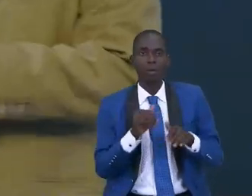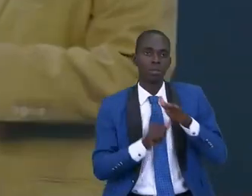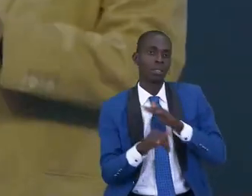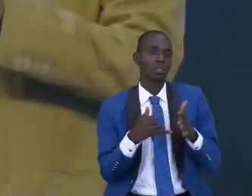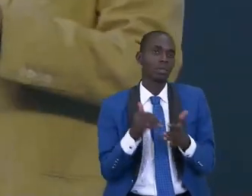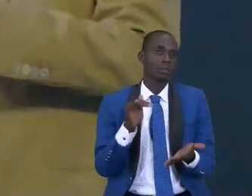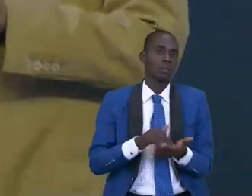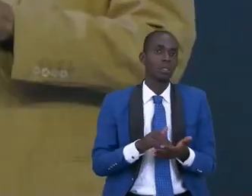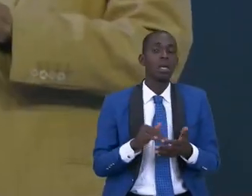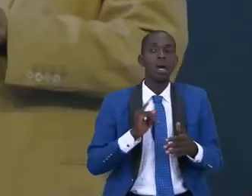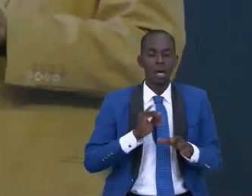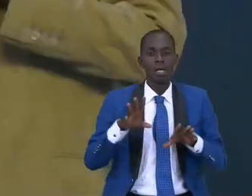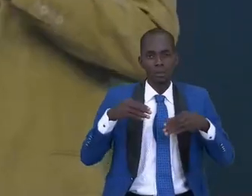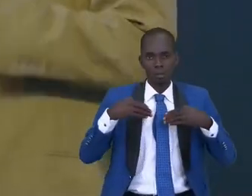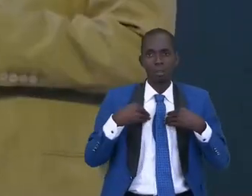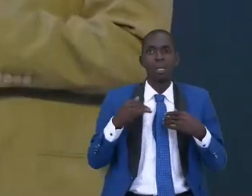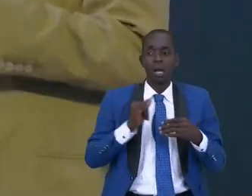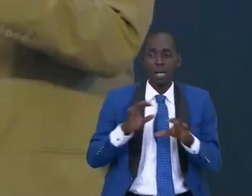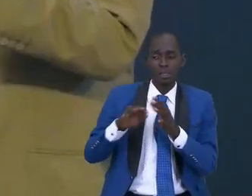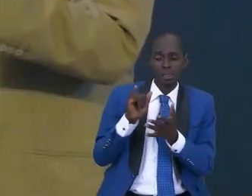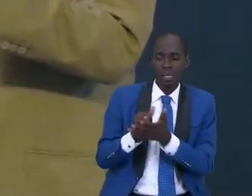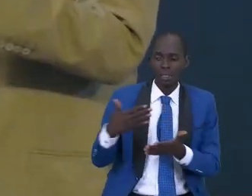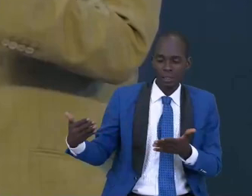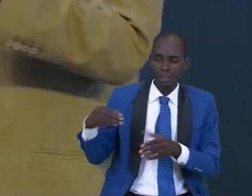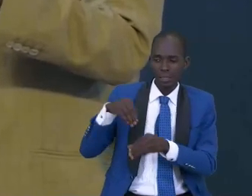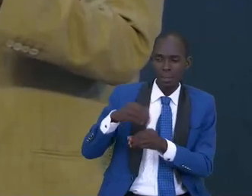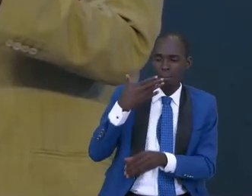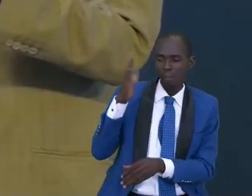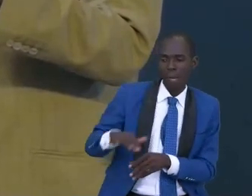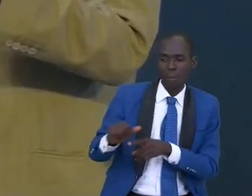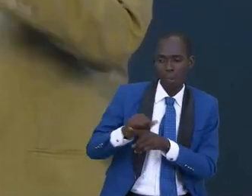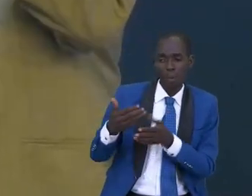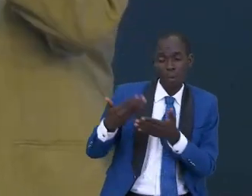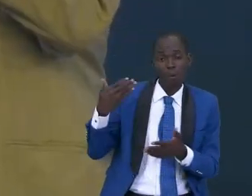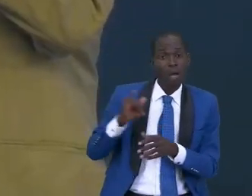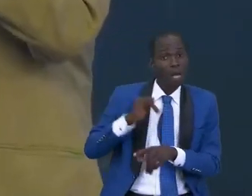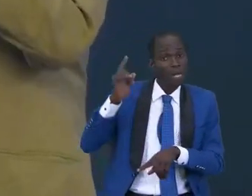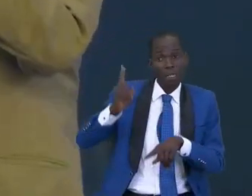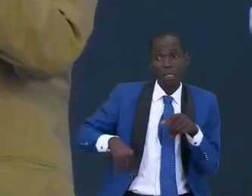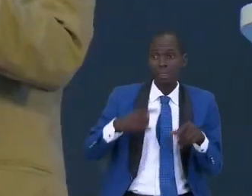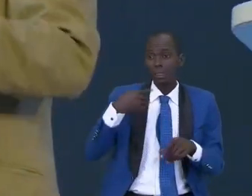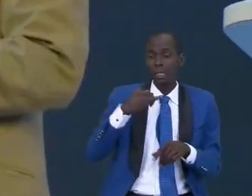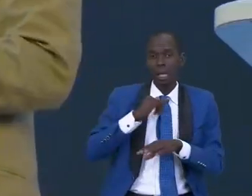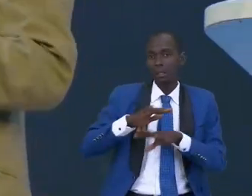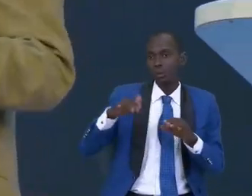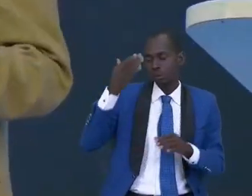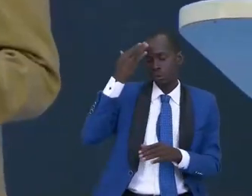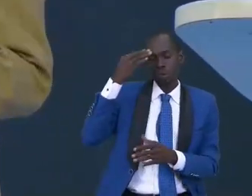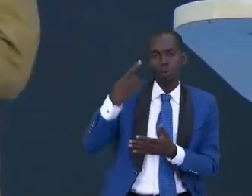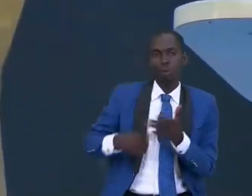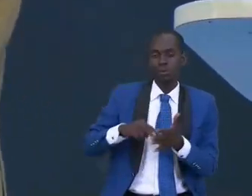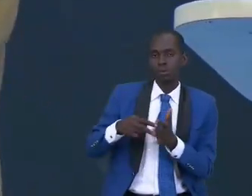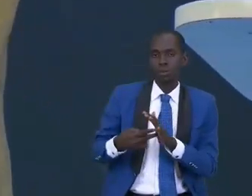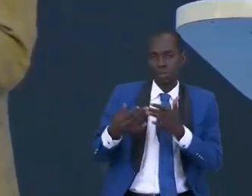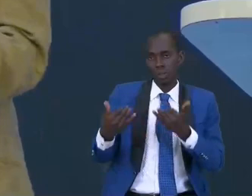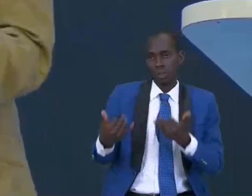vais changer. J'ai fait ce mal par ignorance. Je ne vais plus dire que je suis ignorant.